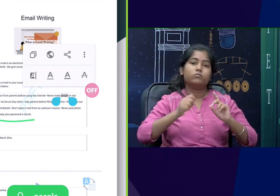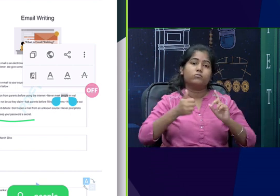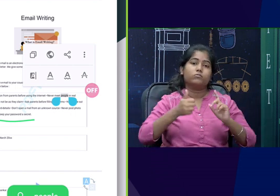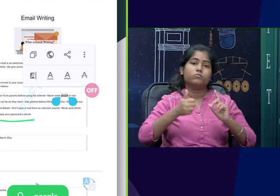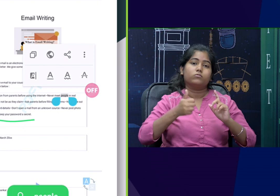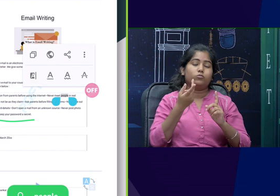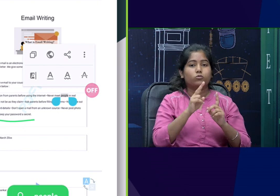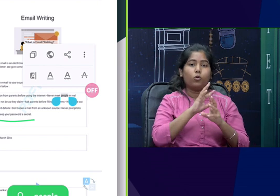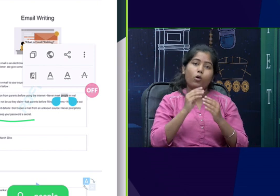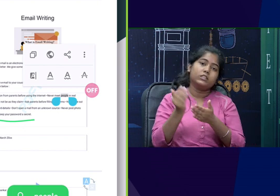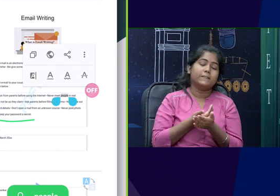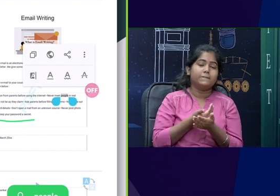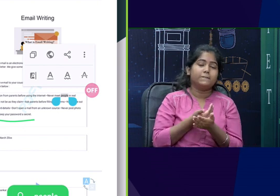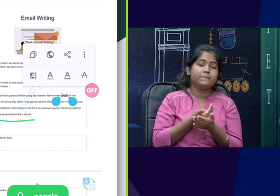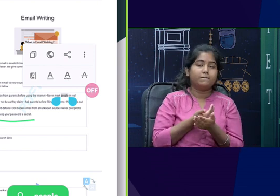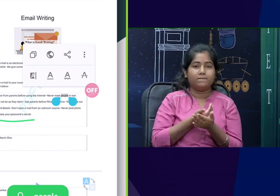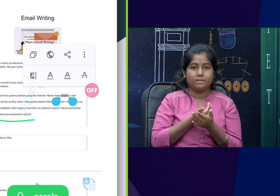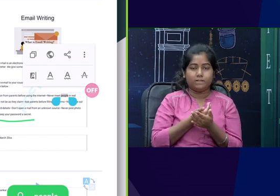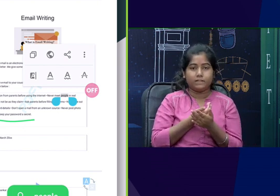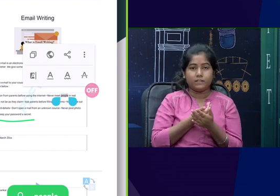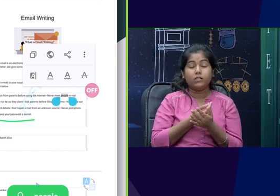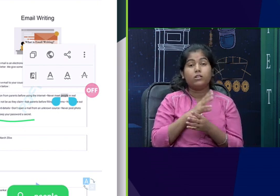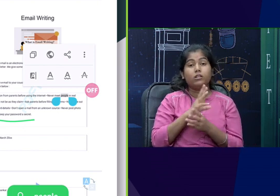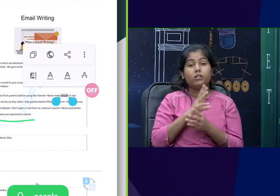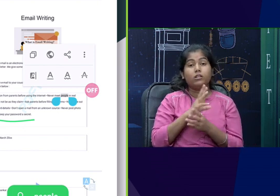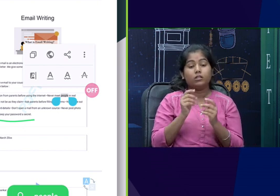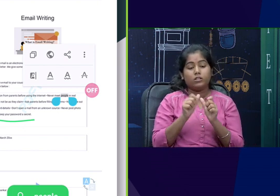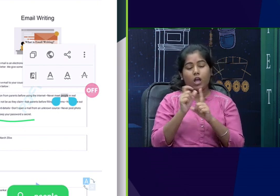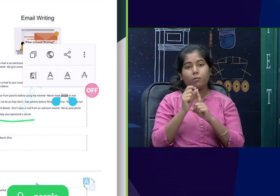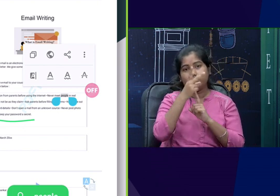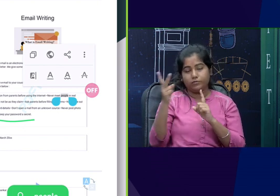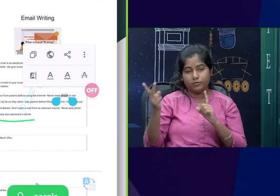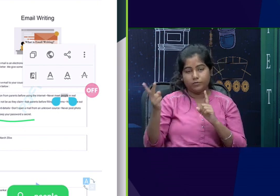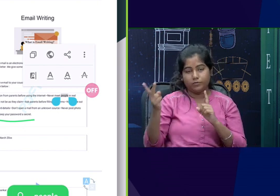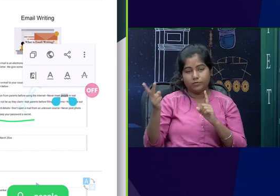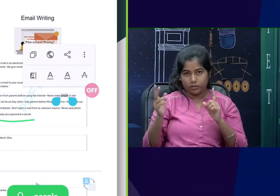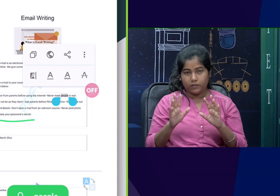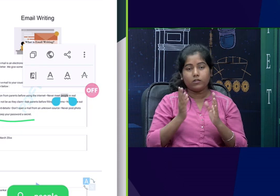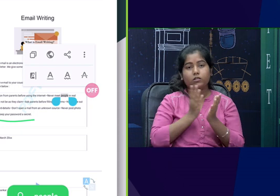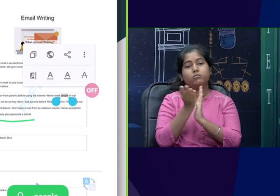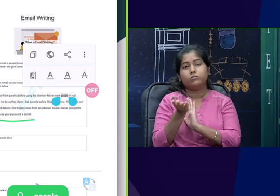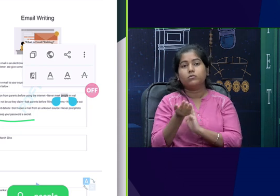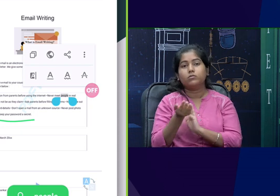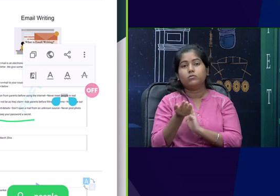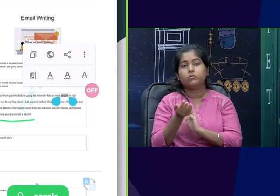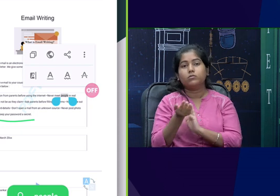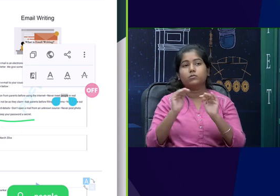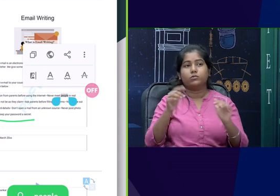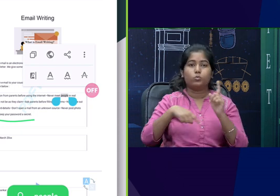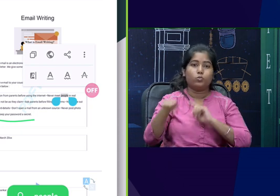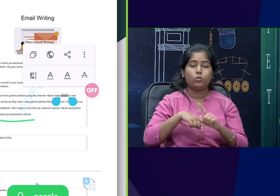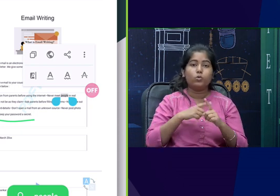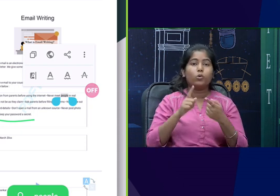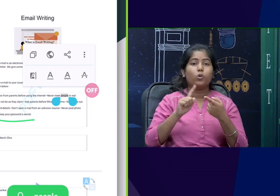में उसको सेव भी कर सकते हैं आप, ठीक है। तो ये ऐप्स हैं जिनके माध्यम से जो है इन बच्चों के लिए जो है